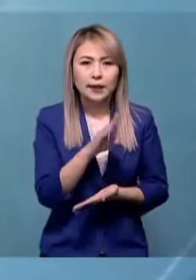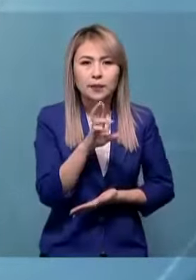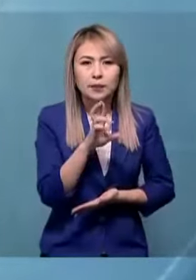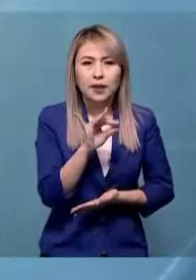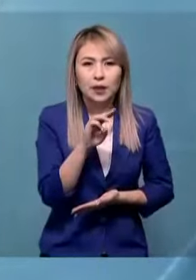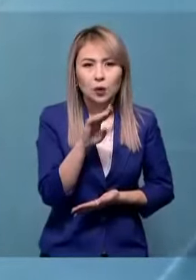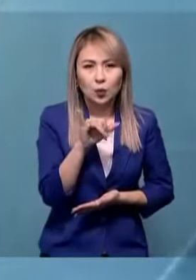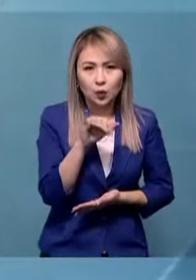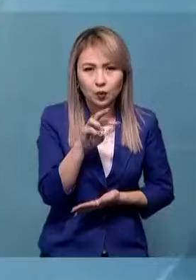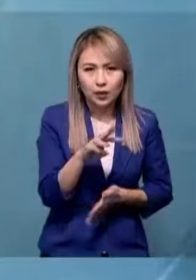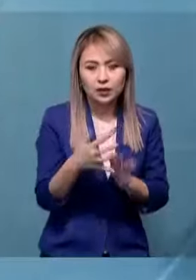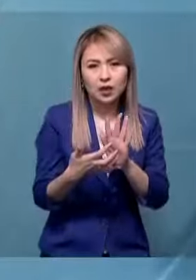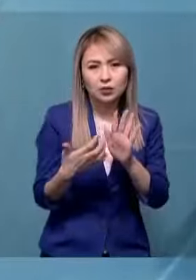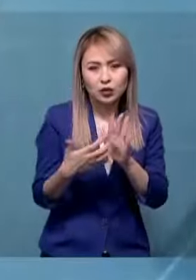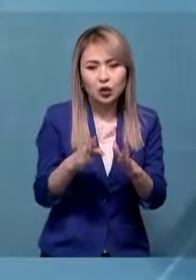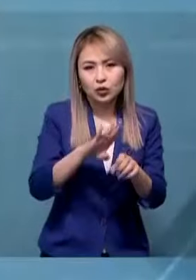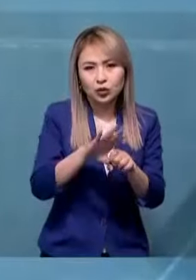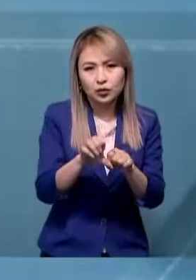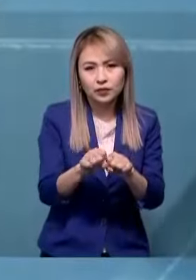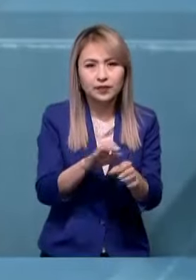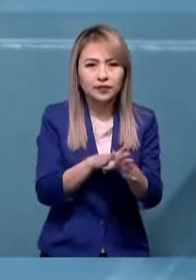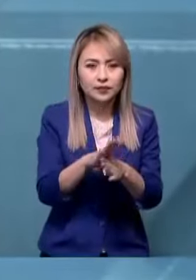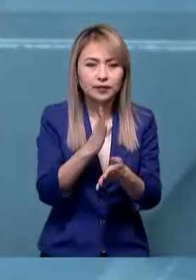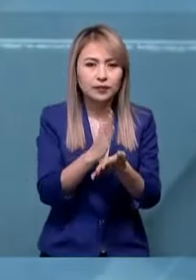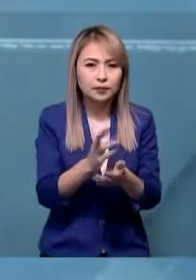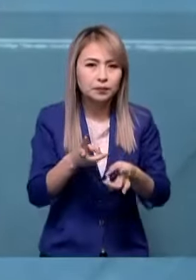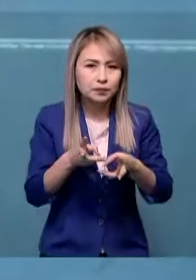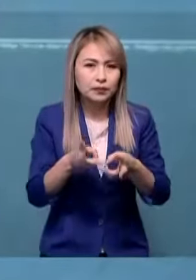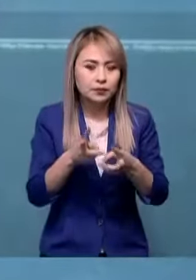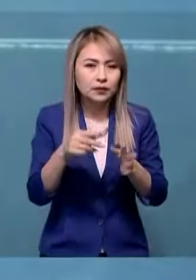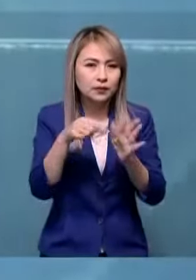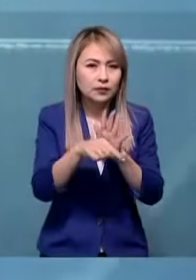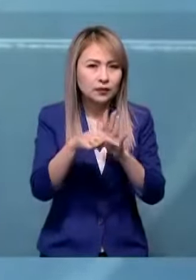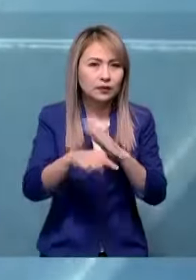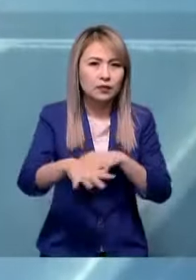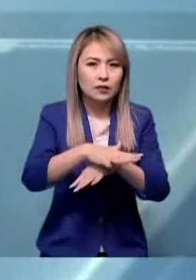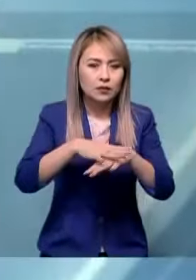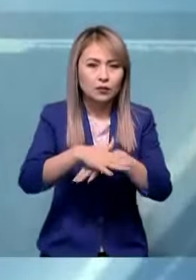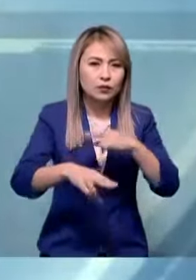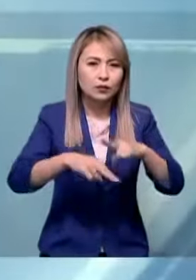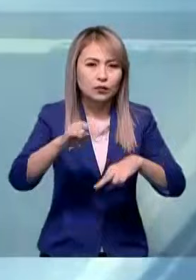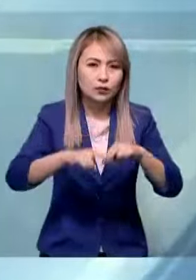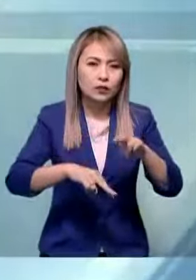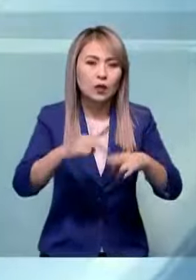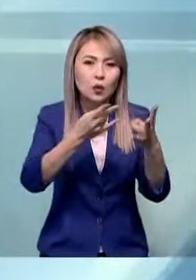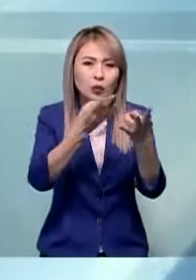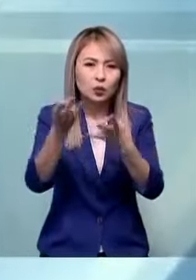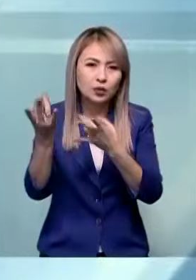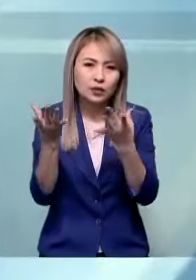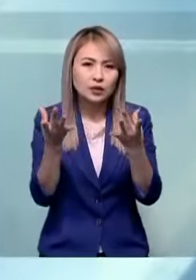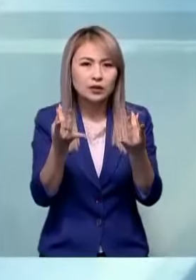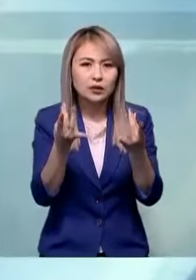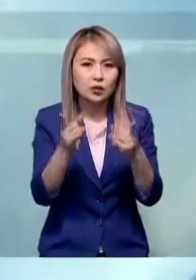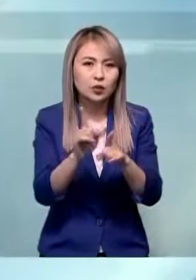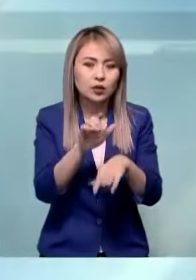елімізде битум тапшылығын жою мақсатында жүзеге асырылды. Бұл пеш әсіресе ішкі нарықта жол құрылысына қажет жоғары